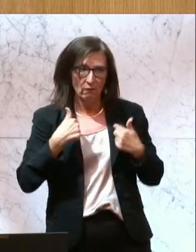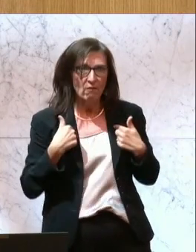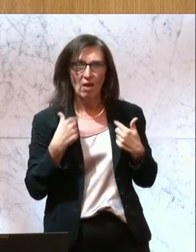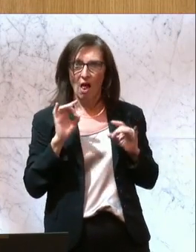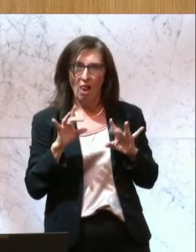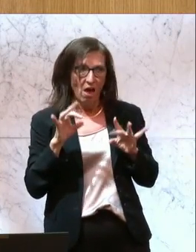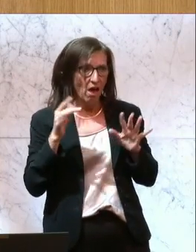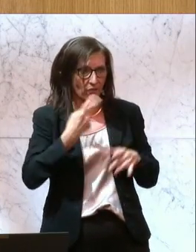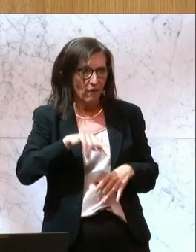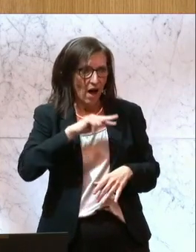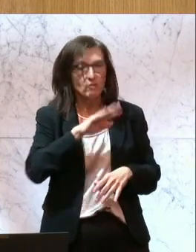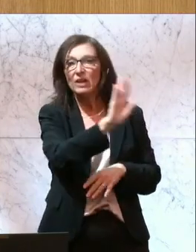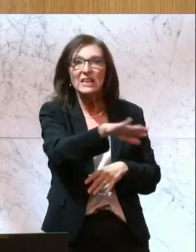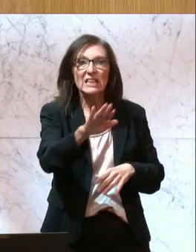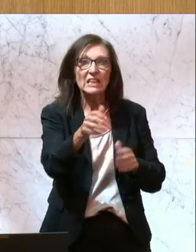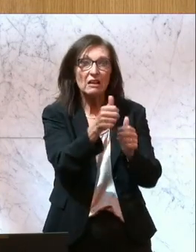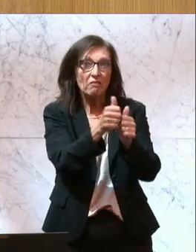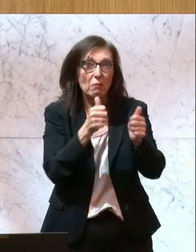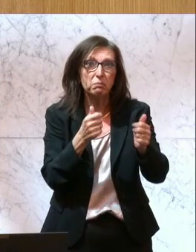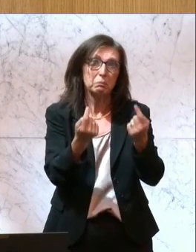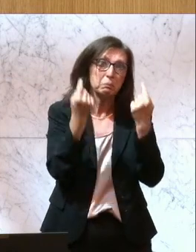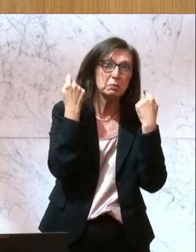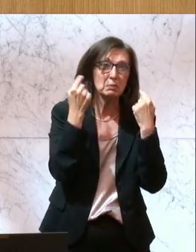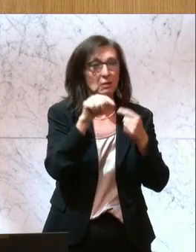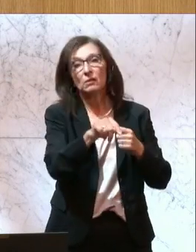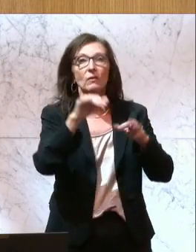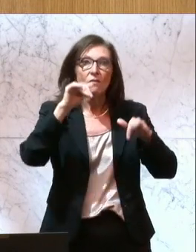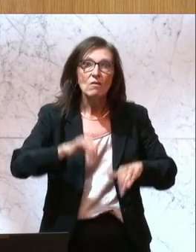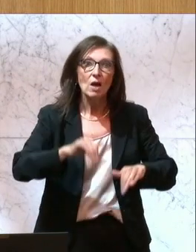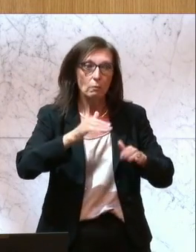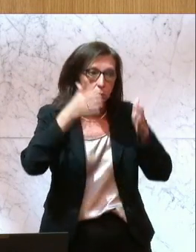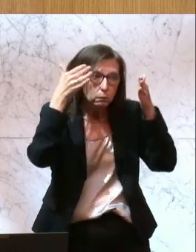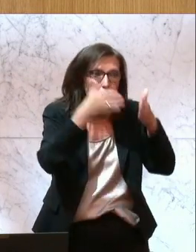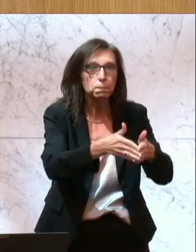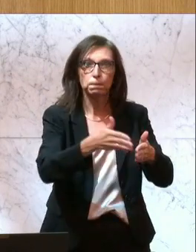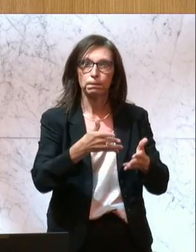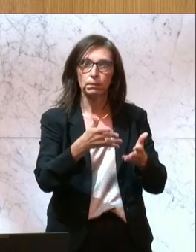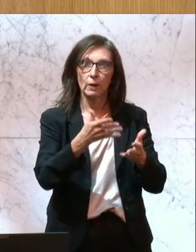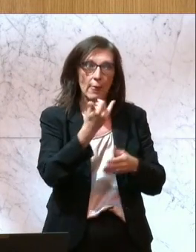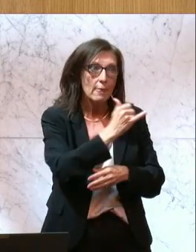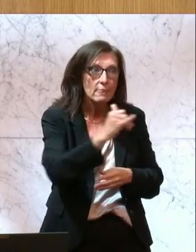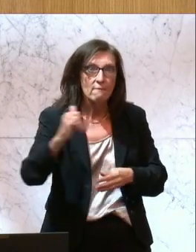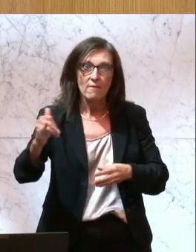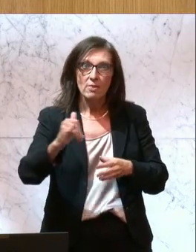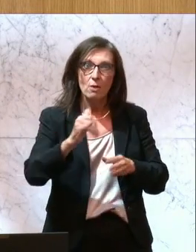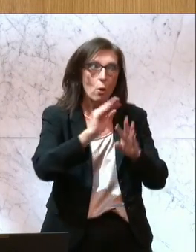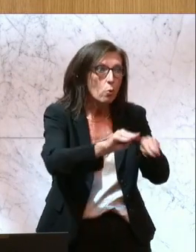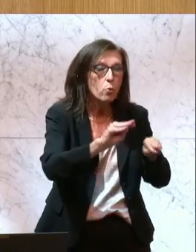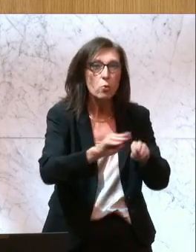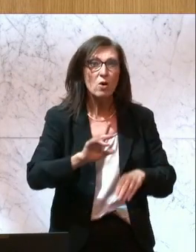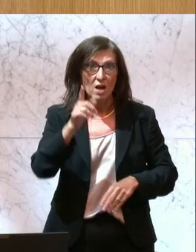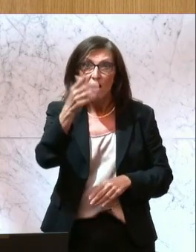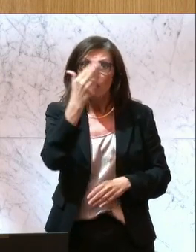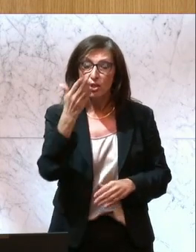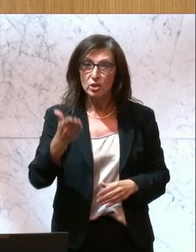die sozusagen nicht mitkommen, dann entsprechend individuelle Zuwendung zu geben. Und stellen Sie sich vor, die sind dann am